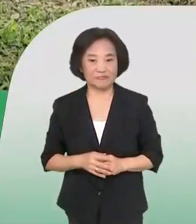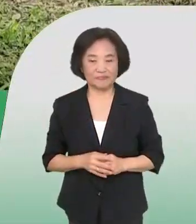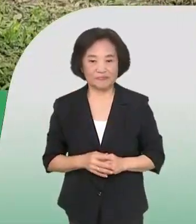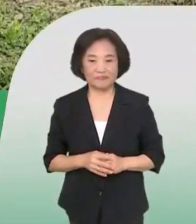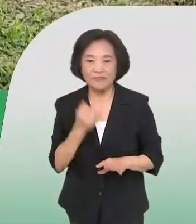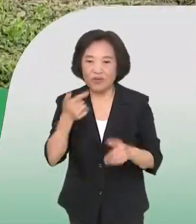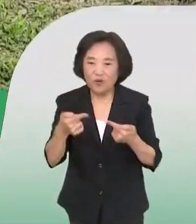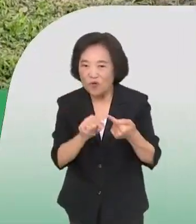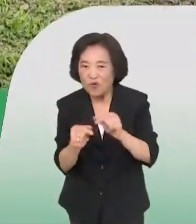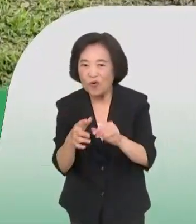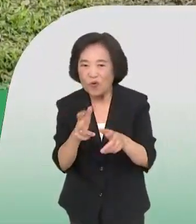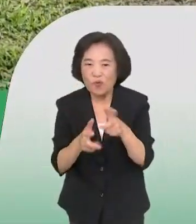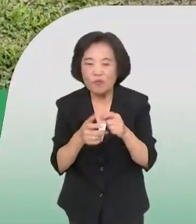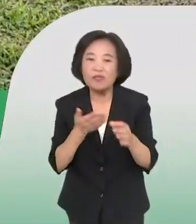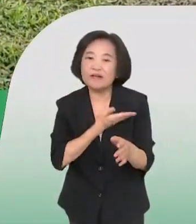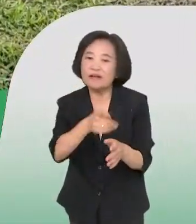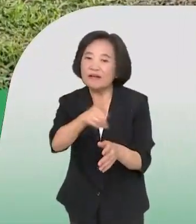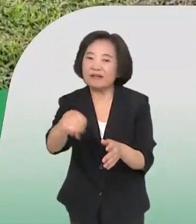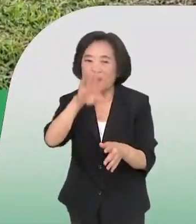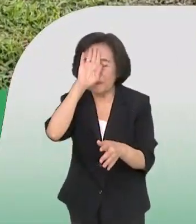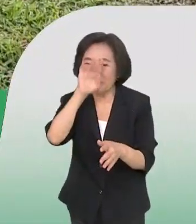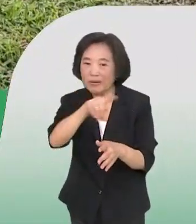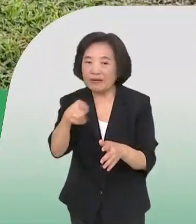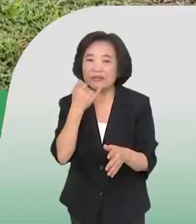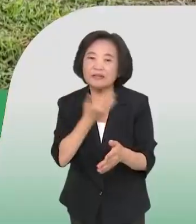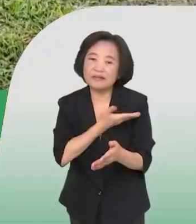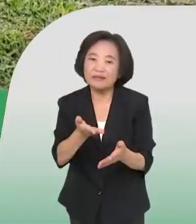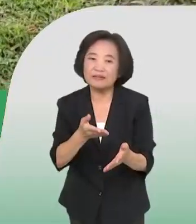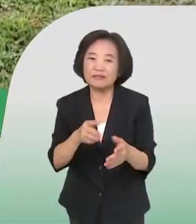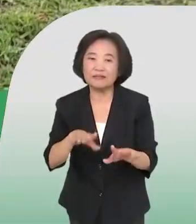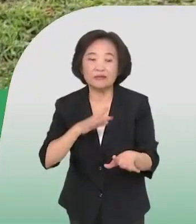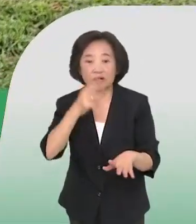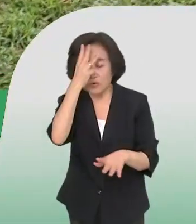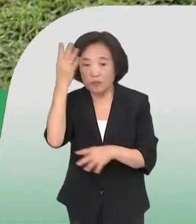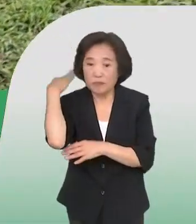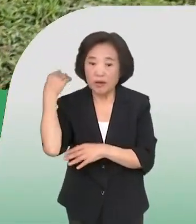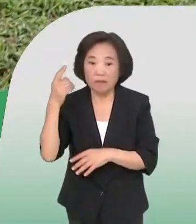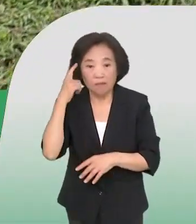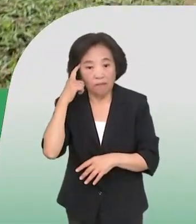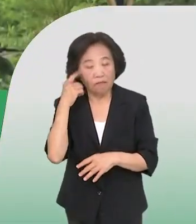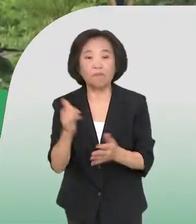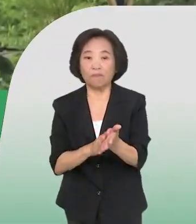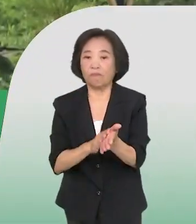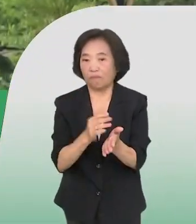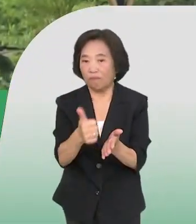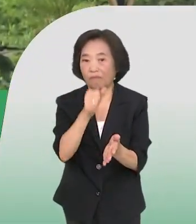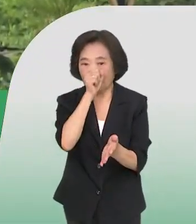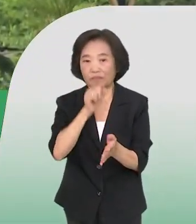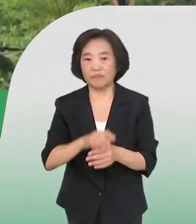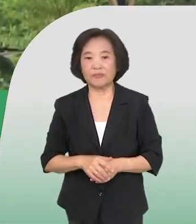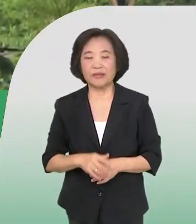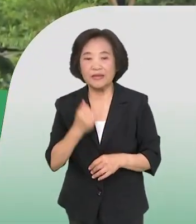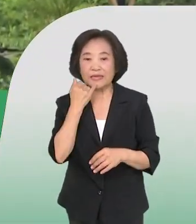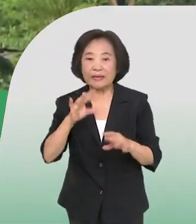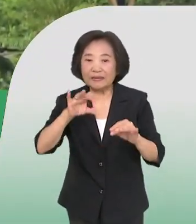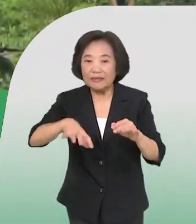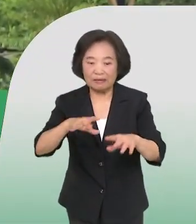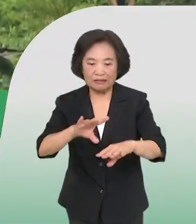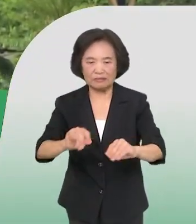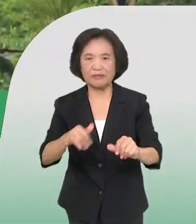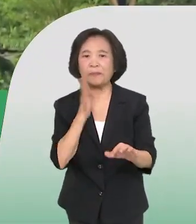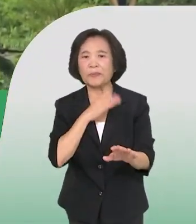眼镜珠，给部分泡泡溜平均的发土，轮本上公所也动静。 第一个让地方的一些废弃土地